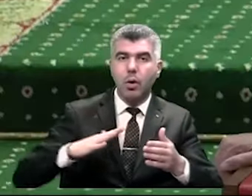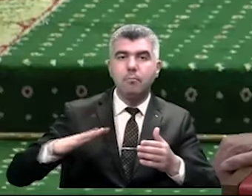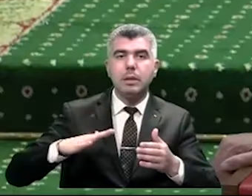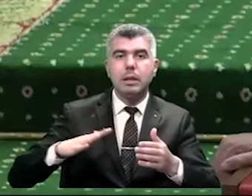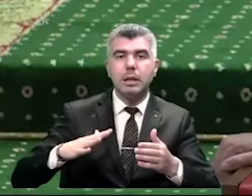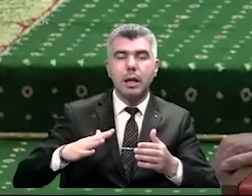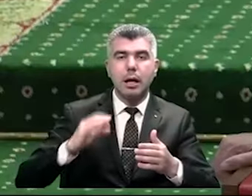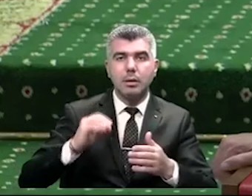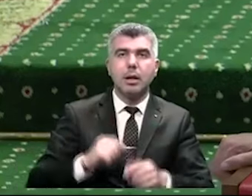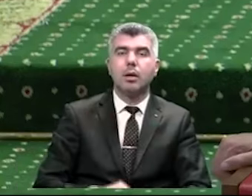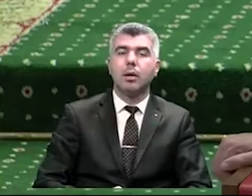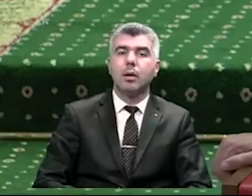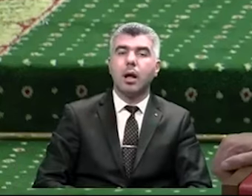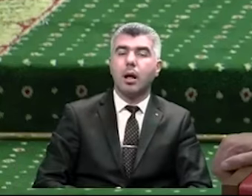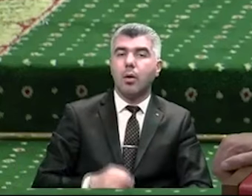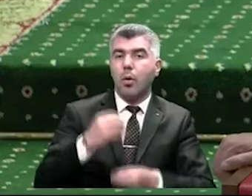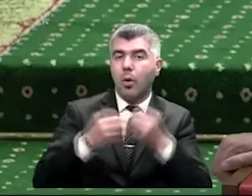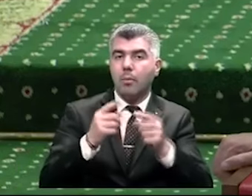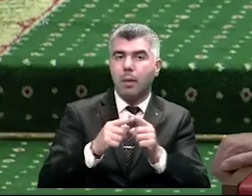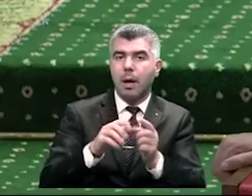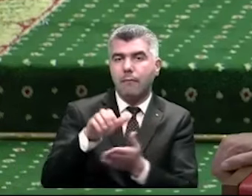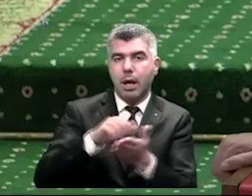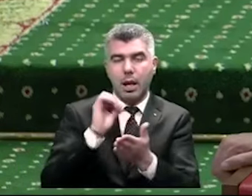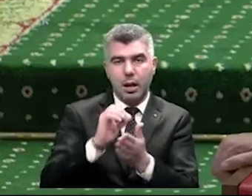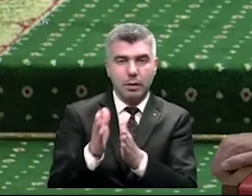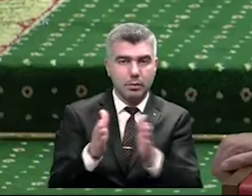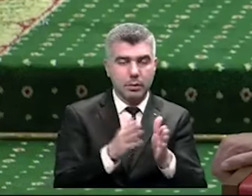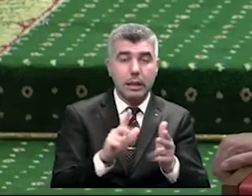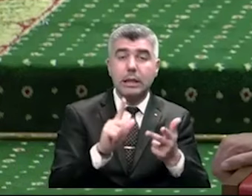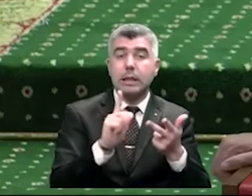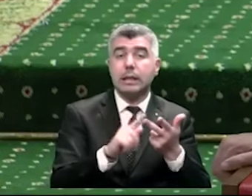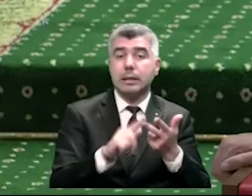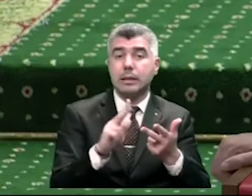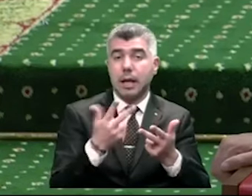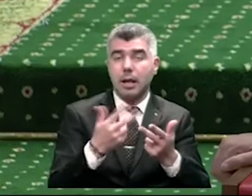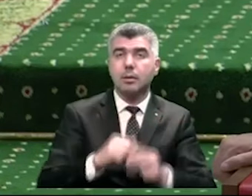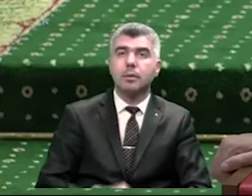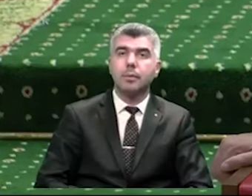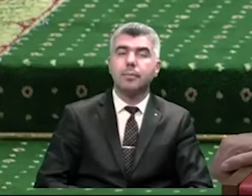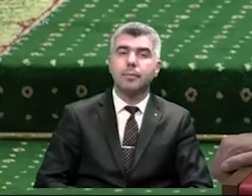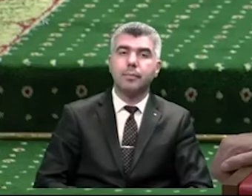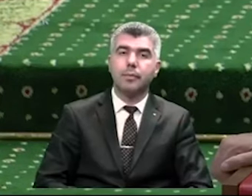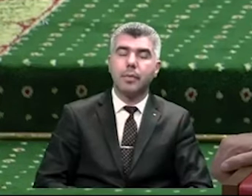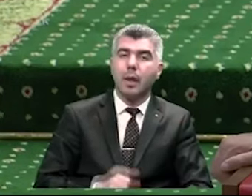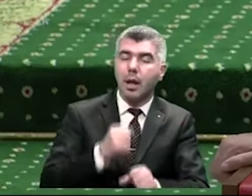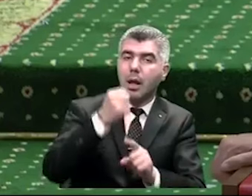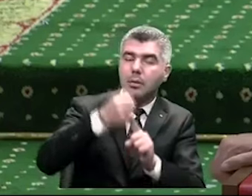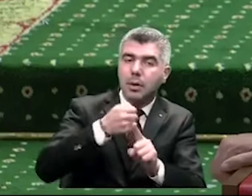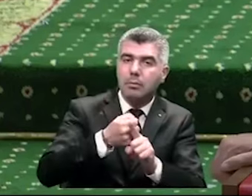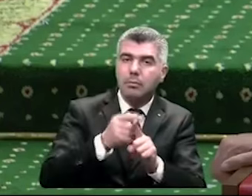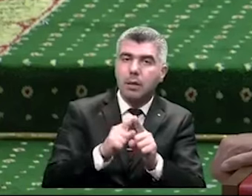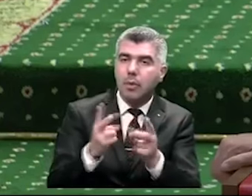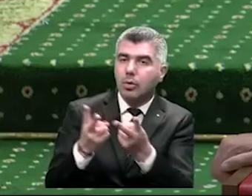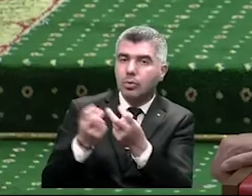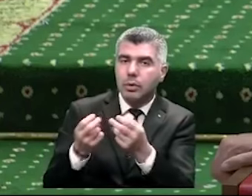الداخليه وبالنسبه للسقي ثالثا اننا كذلك اننا اشتغلنا كذلك على معالجه